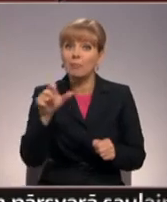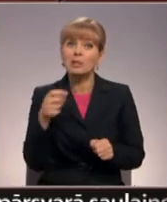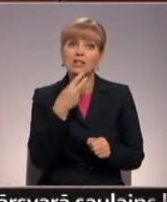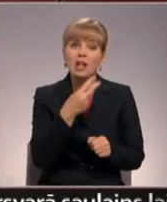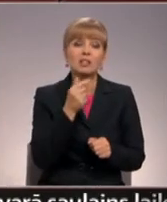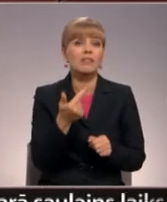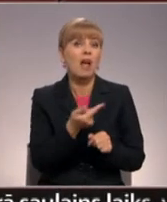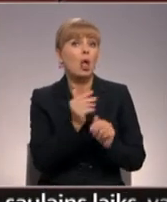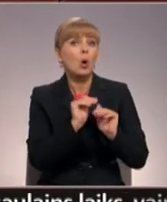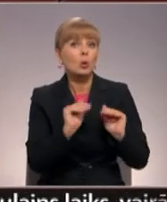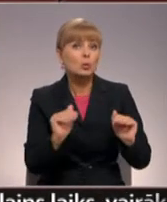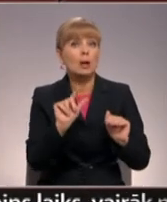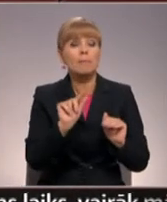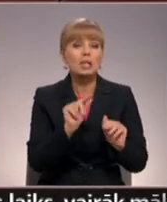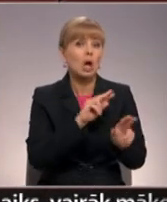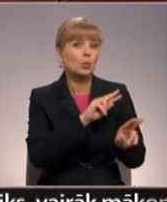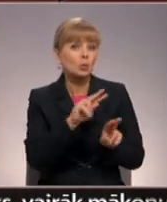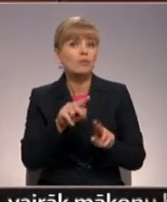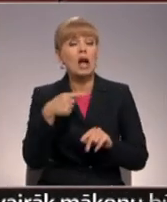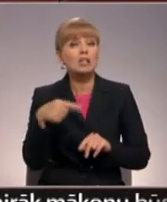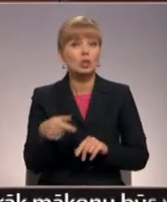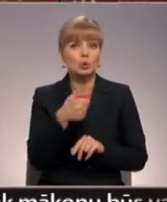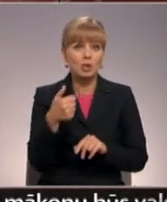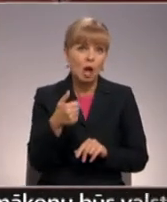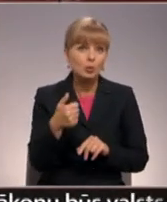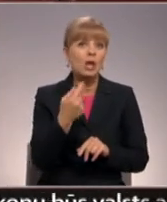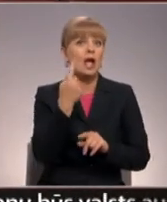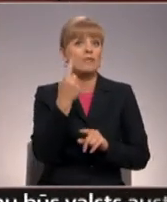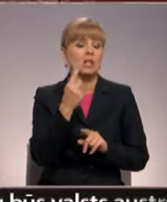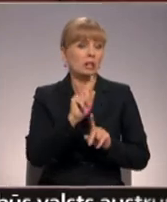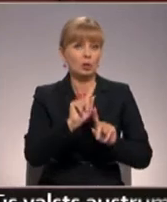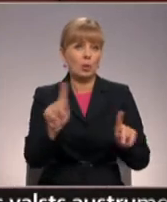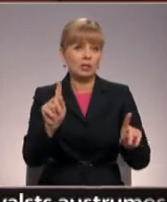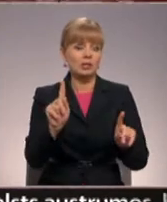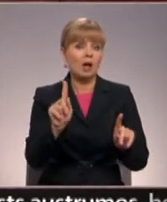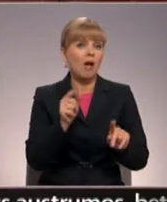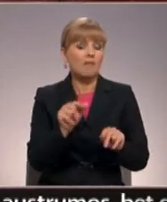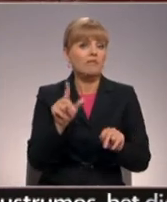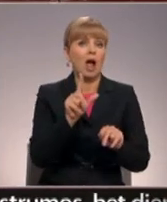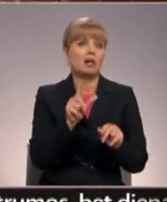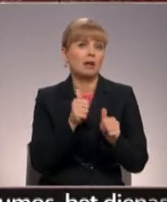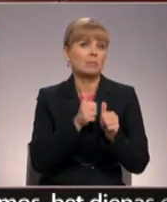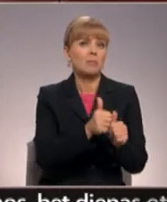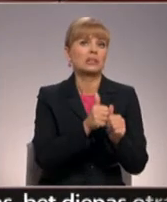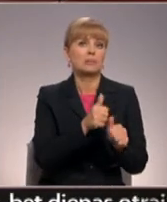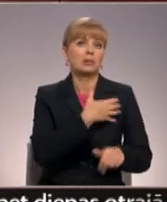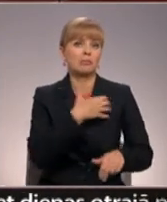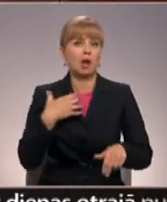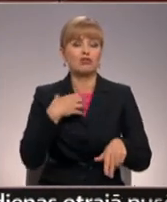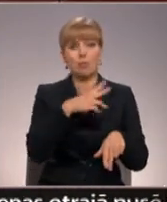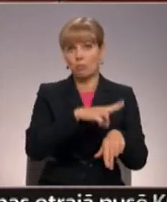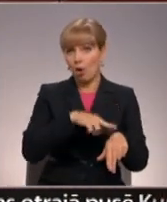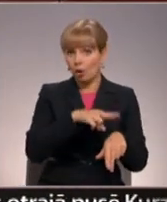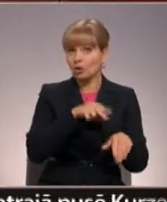novērotājiem kā citus gadus. Vienīgā neierastā aina bijusi pastiprinātā pašvaldības policijas kontrole, kā arī valsts ceļa policijas